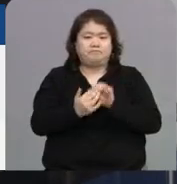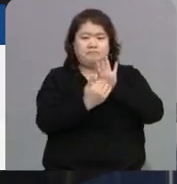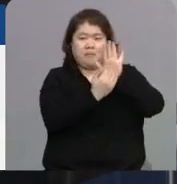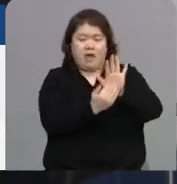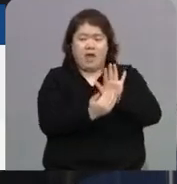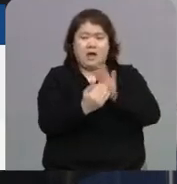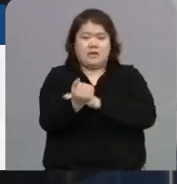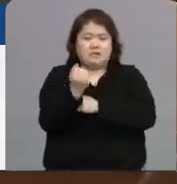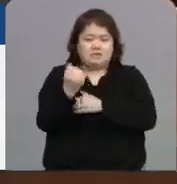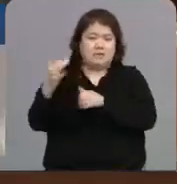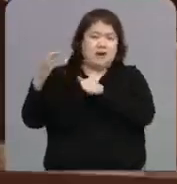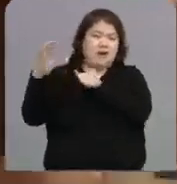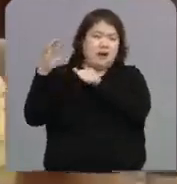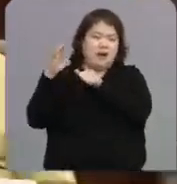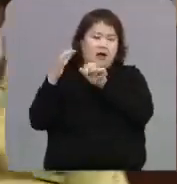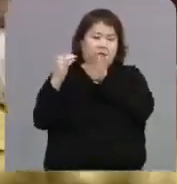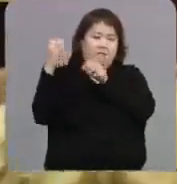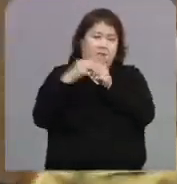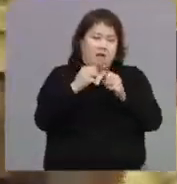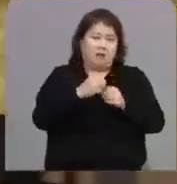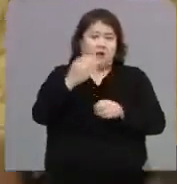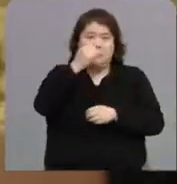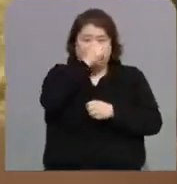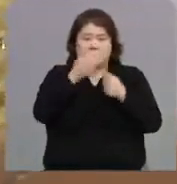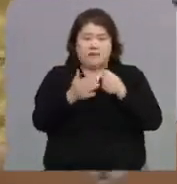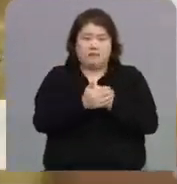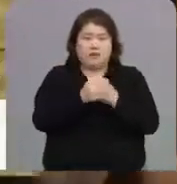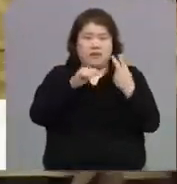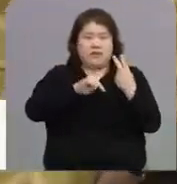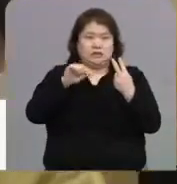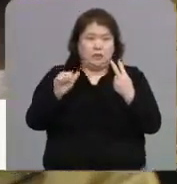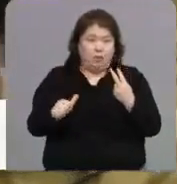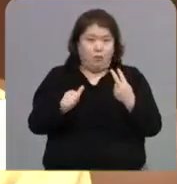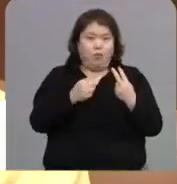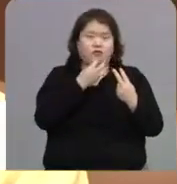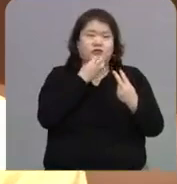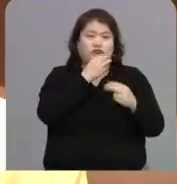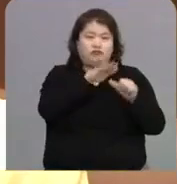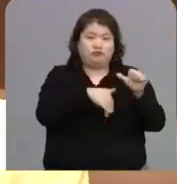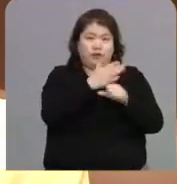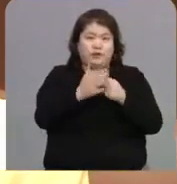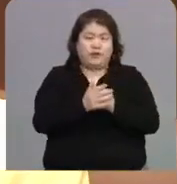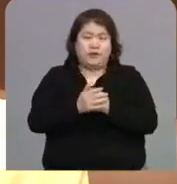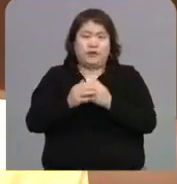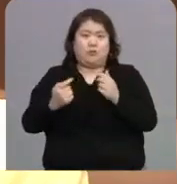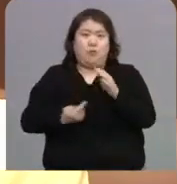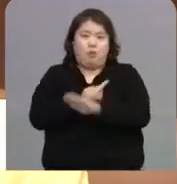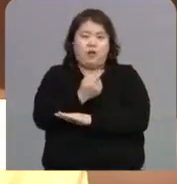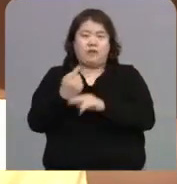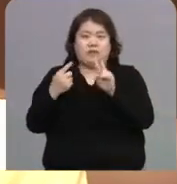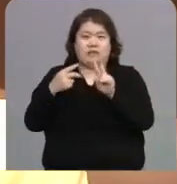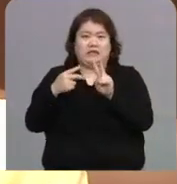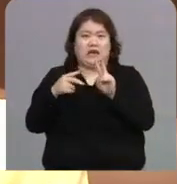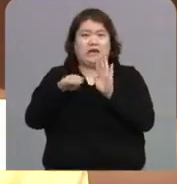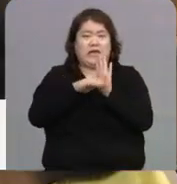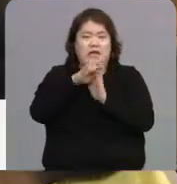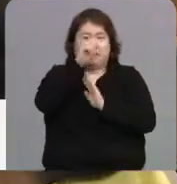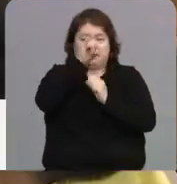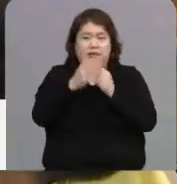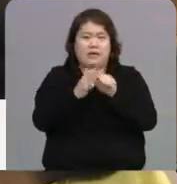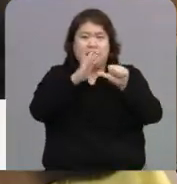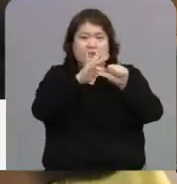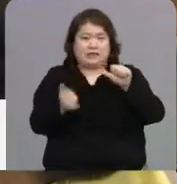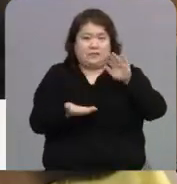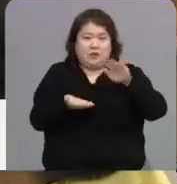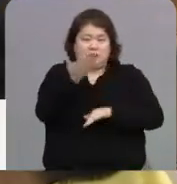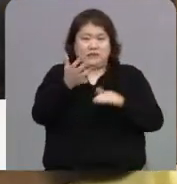항체를 물려받아서 정부는 수도권 2.5단계, 비수도권 2단계의 현행 사회적 거리두기와 5명 이상